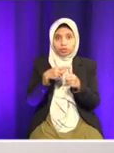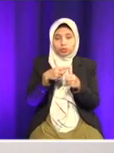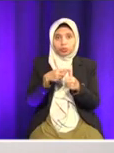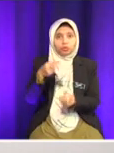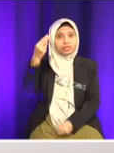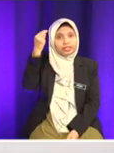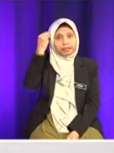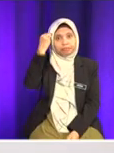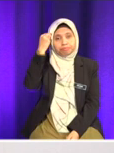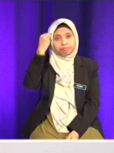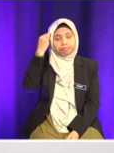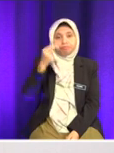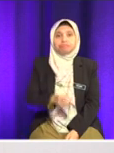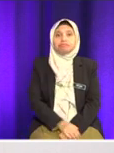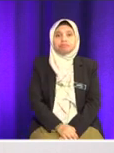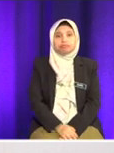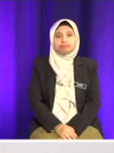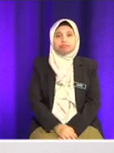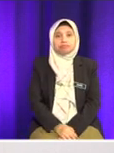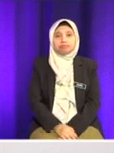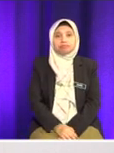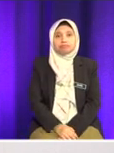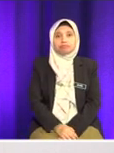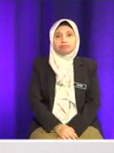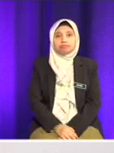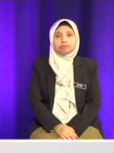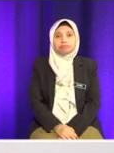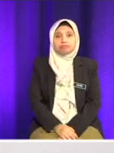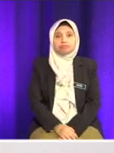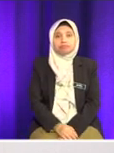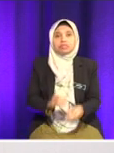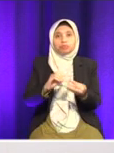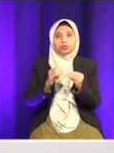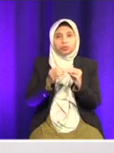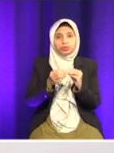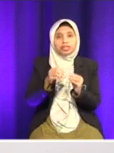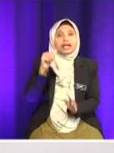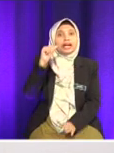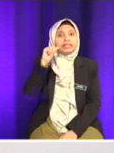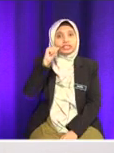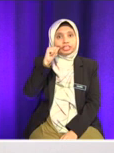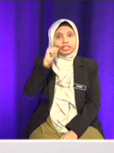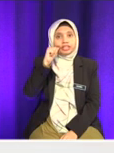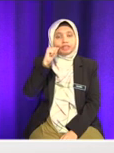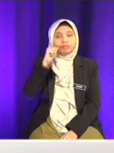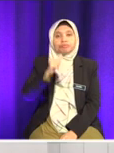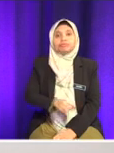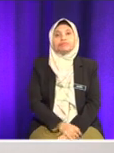Hai Naim Oke kemudian kita ada Aisyah Aisyah